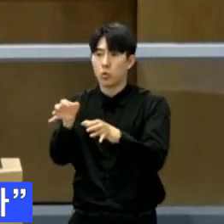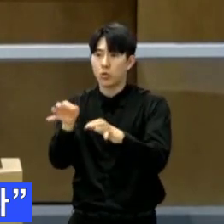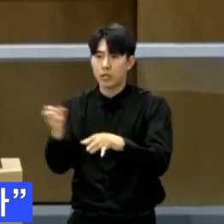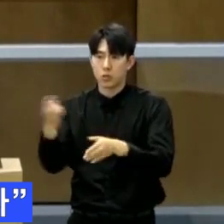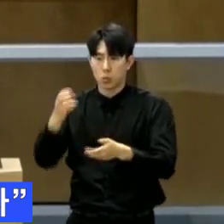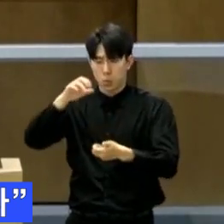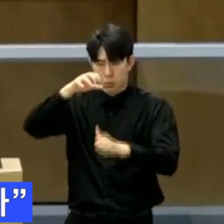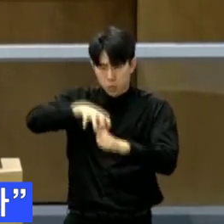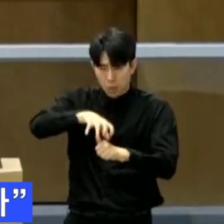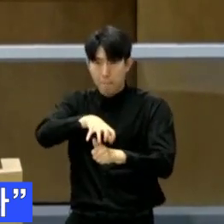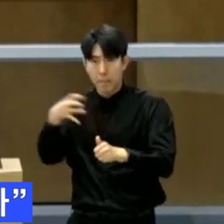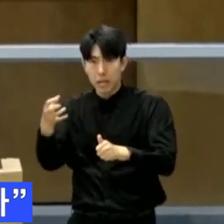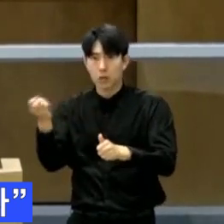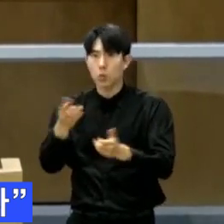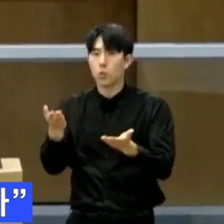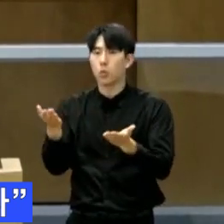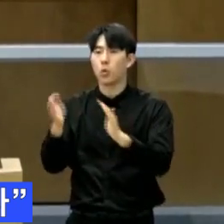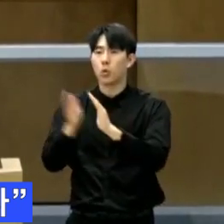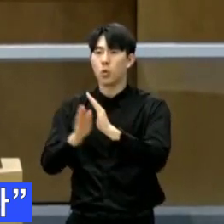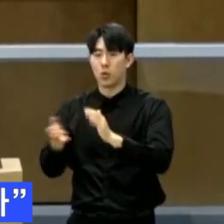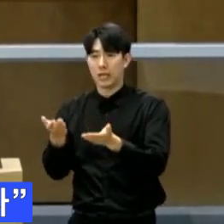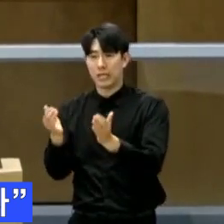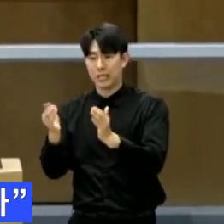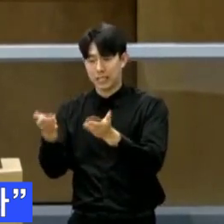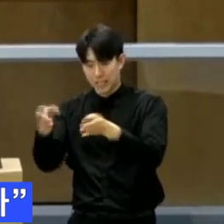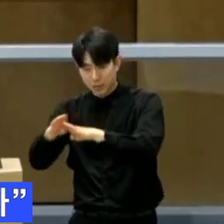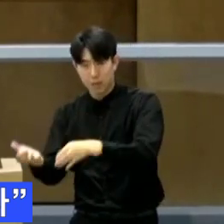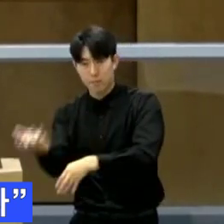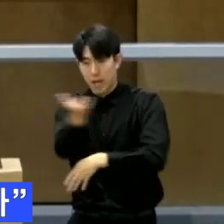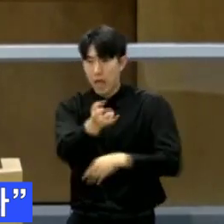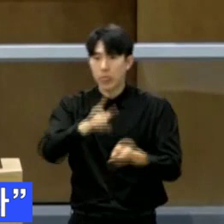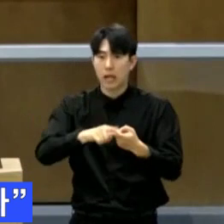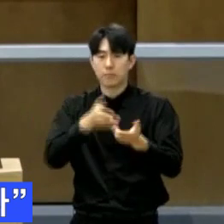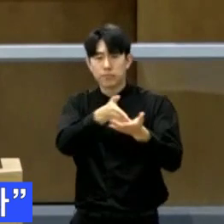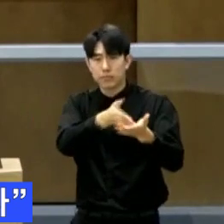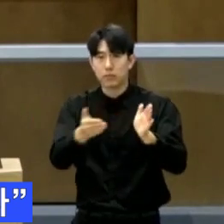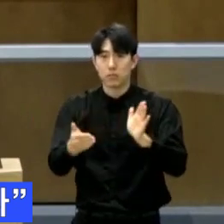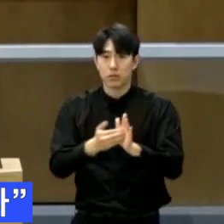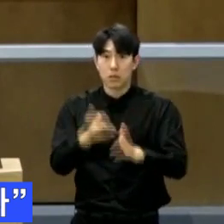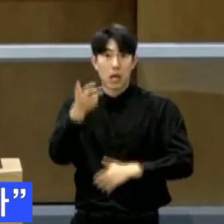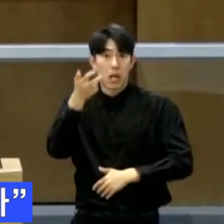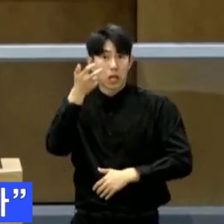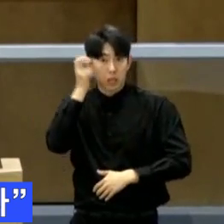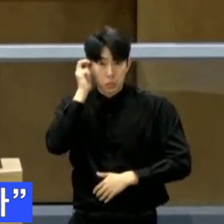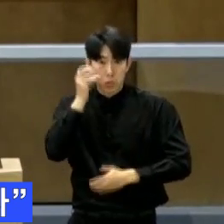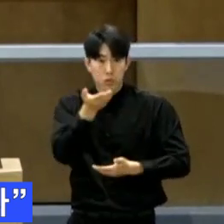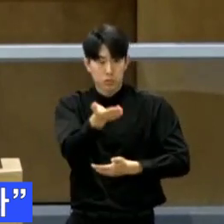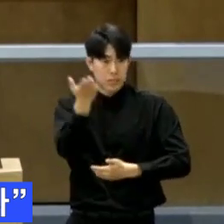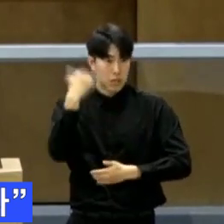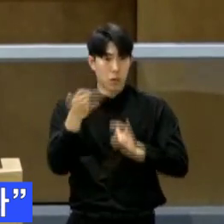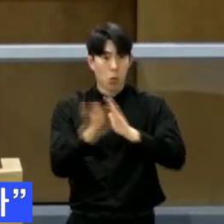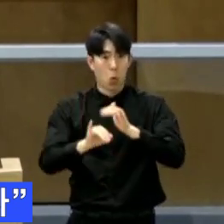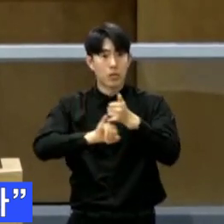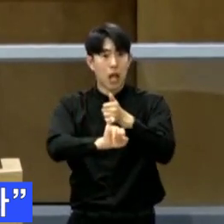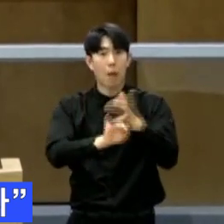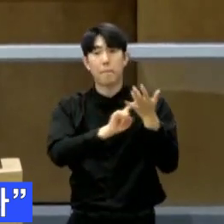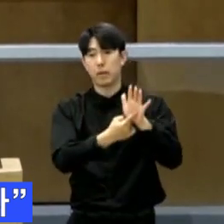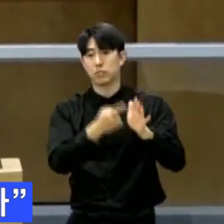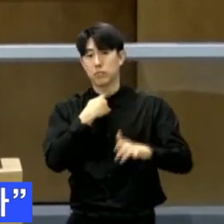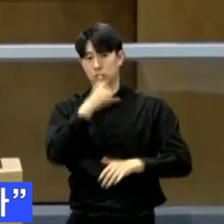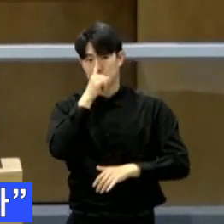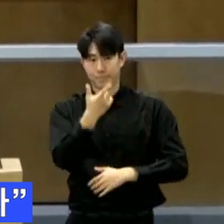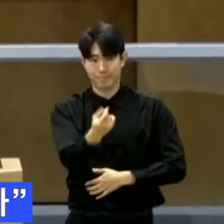개혁, 공공기관 이전에 대해 질의드렸습니다. 이는 모두 김동연 지사님의 공약 사항입니다.